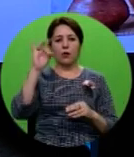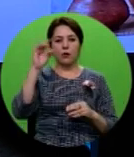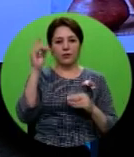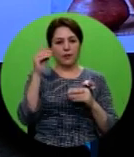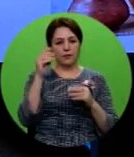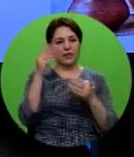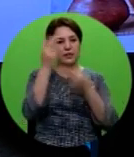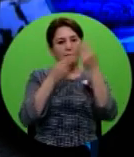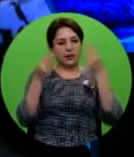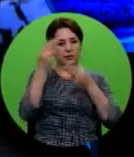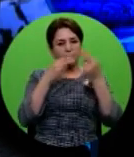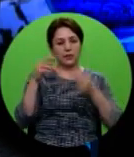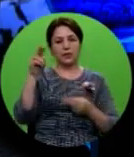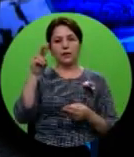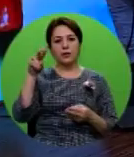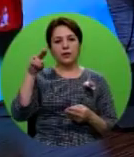блюда.